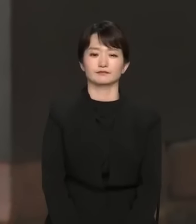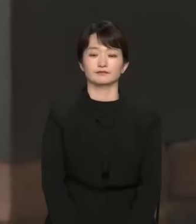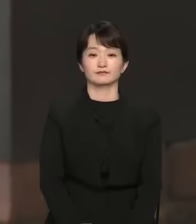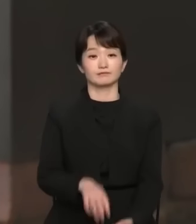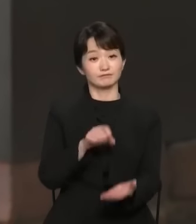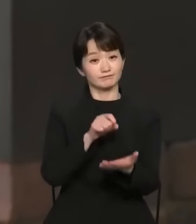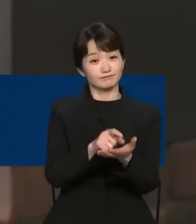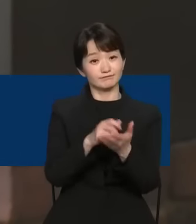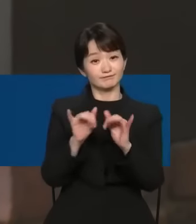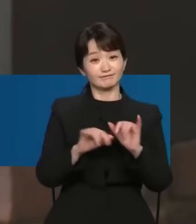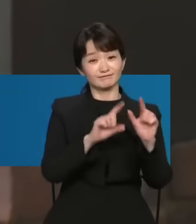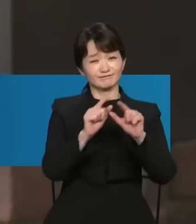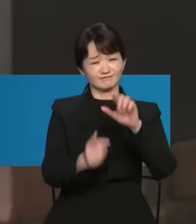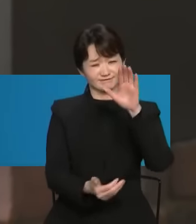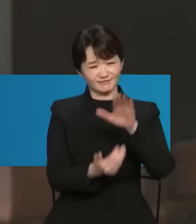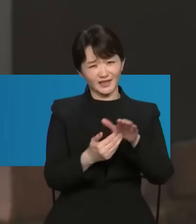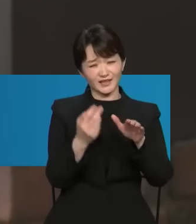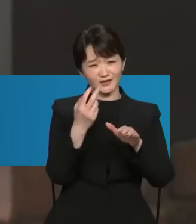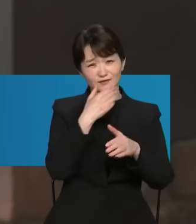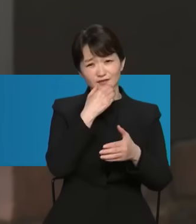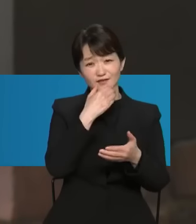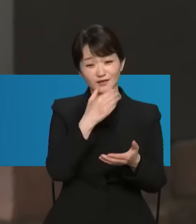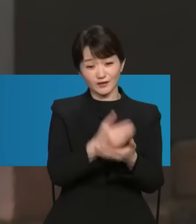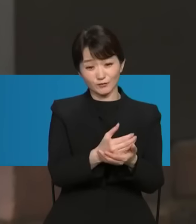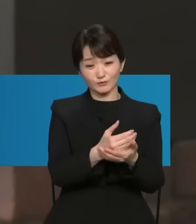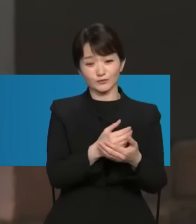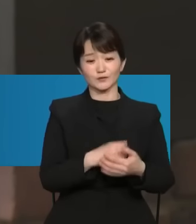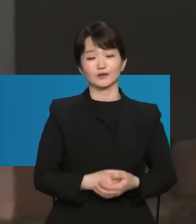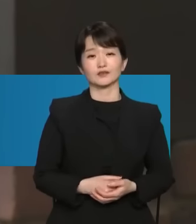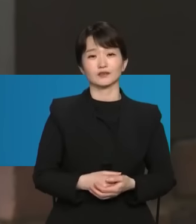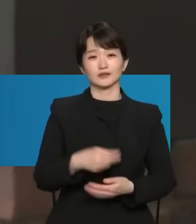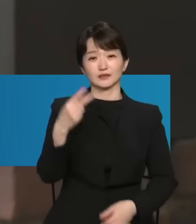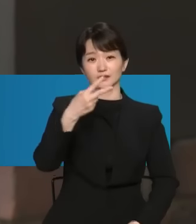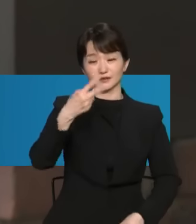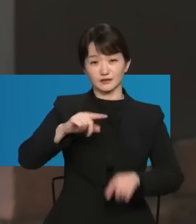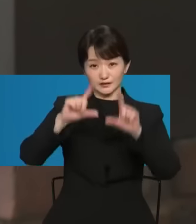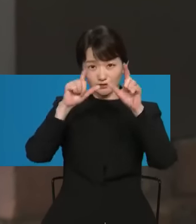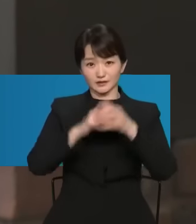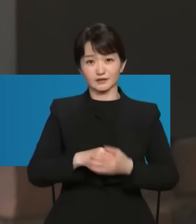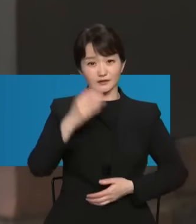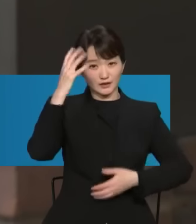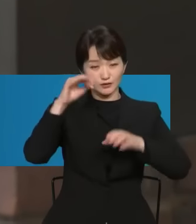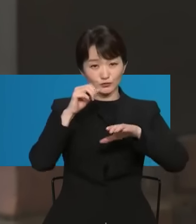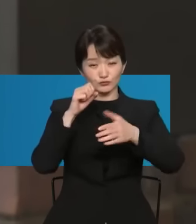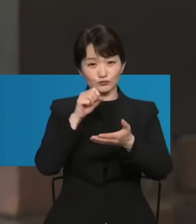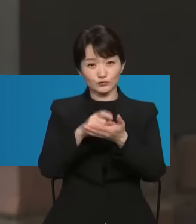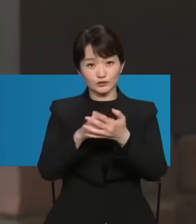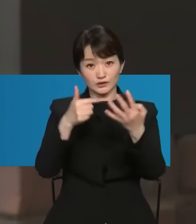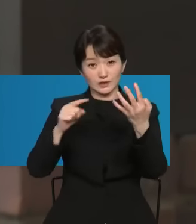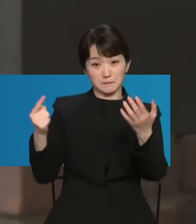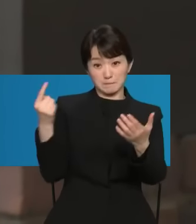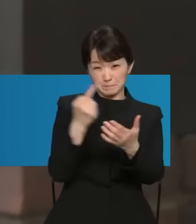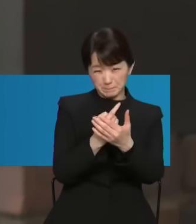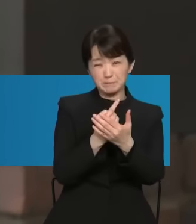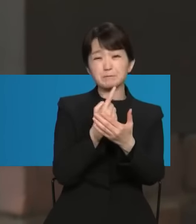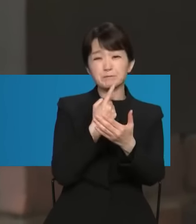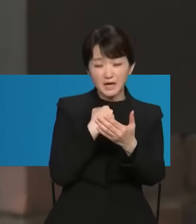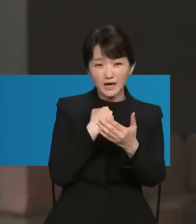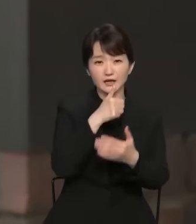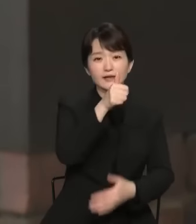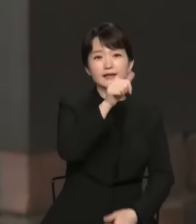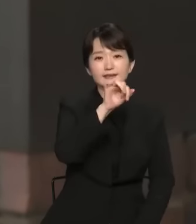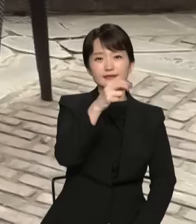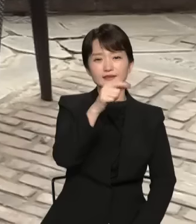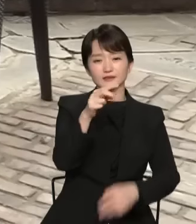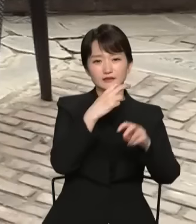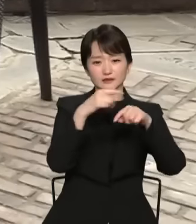네, 축구 인생 최고의 감동이었다. 2002년 한일 월드컵 4강 신화를 이끈 우리들의 명장이죠. 거스 히딩크 전